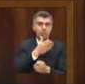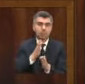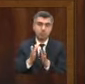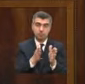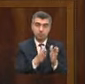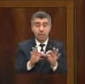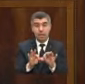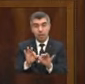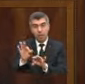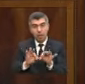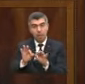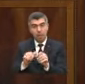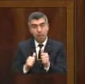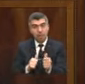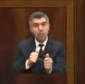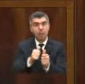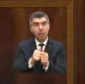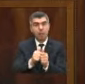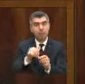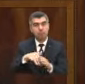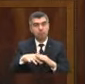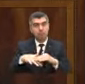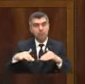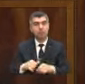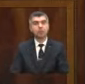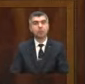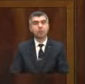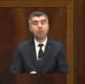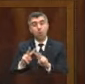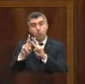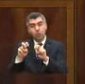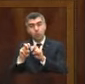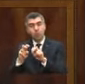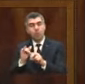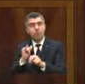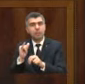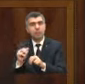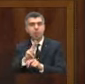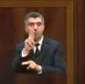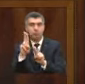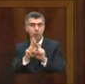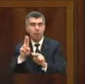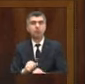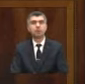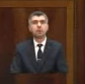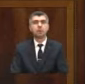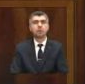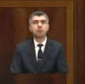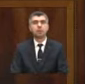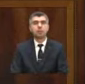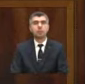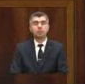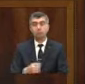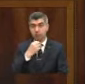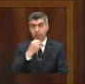المواكبة، السادة البرلمانيين سؤلوا على إجراءات المواكبة فيما يخص بالخصوص المنظومة الصحية. أريد أن أطمئن إلى